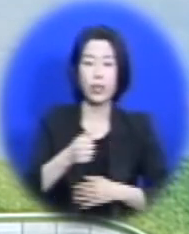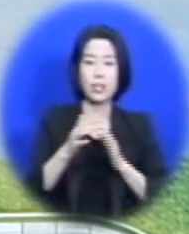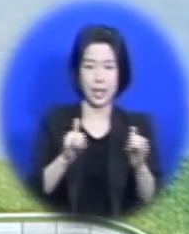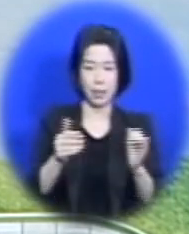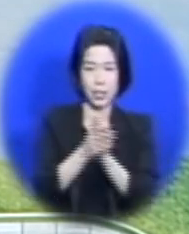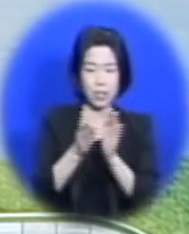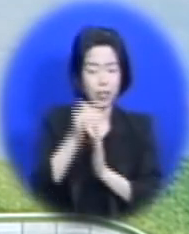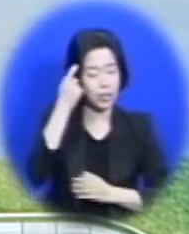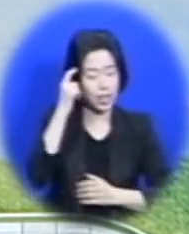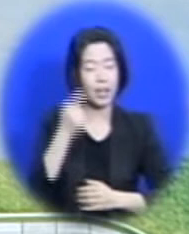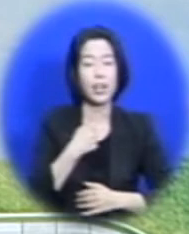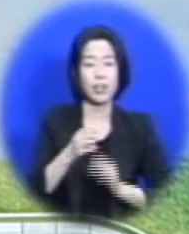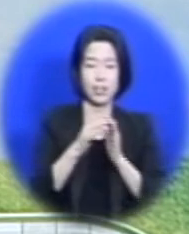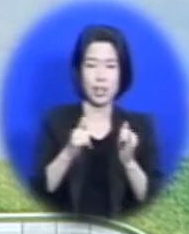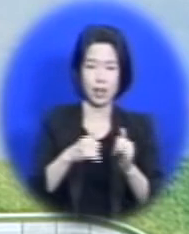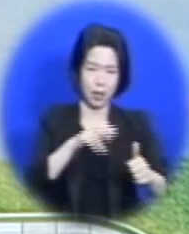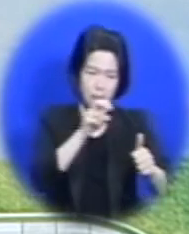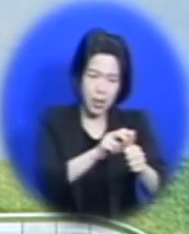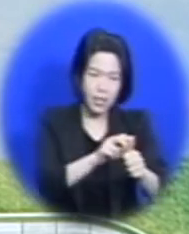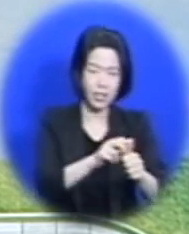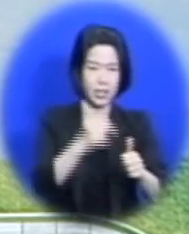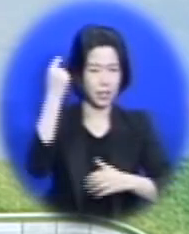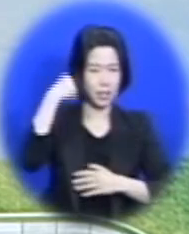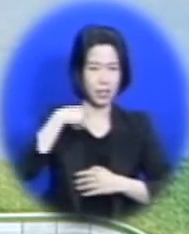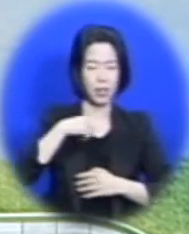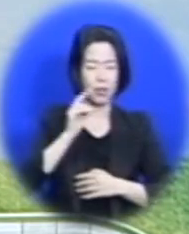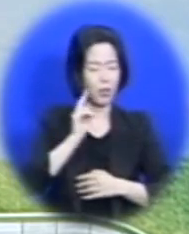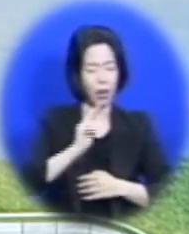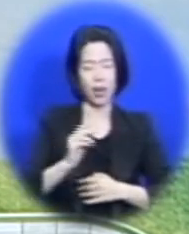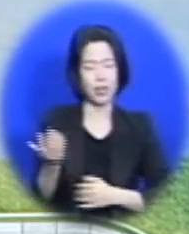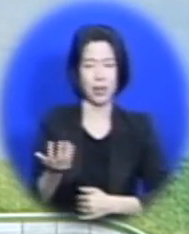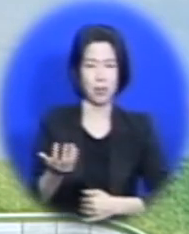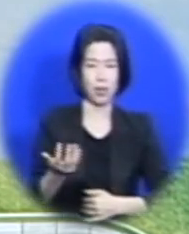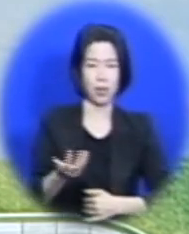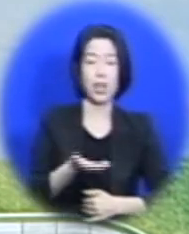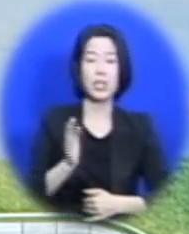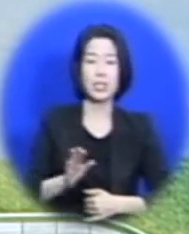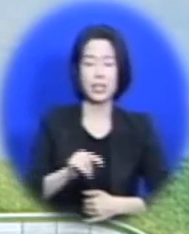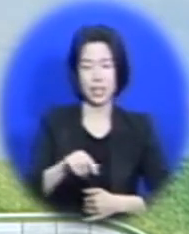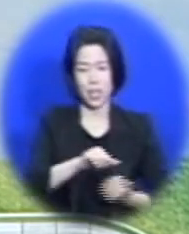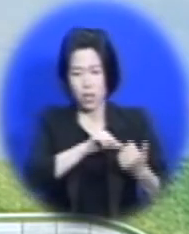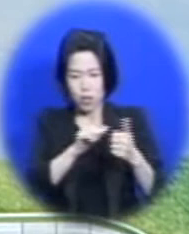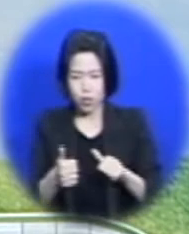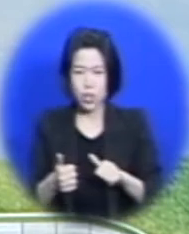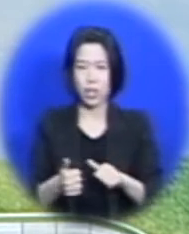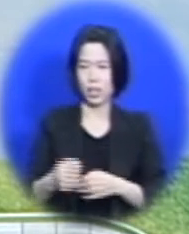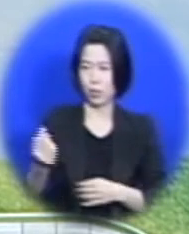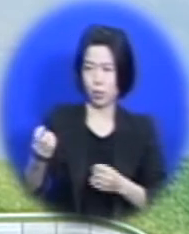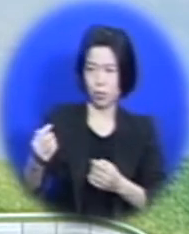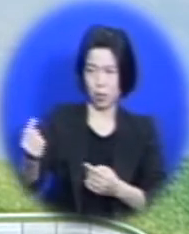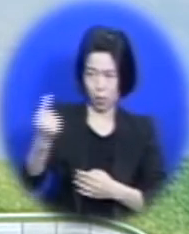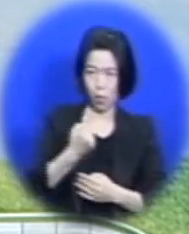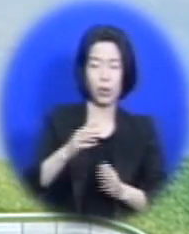사람의 배신을 경험하는 것은 대단히 고통스럽잖아요. 그런데 이게 죽이겠다고 달려들